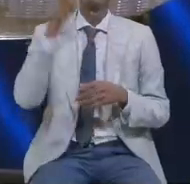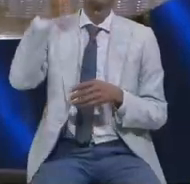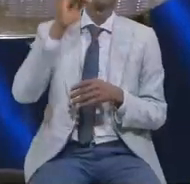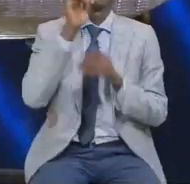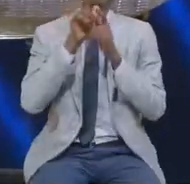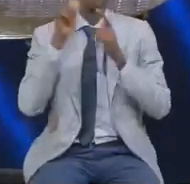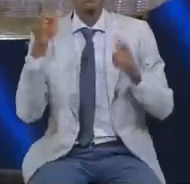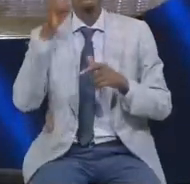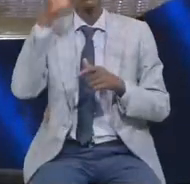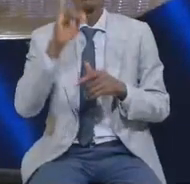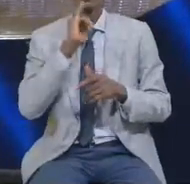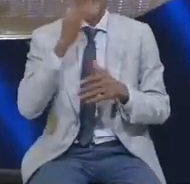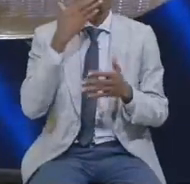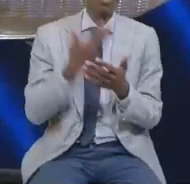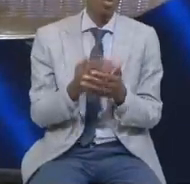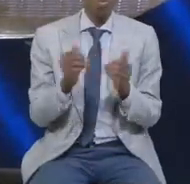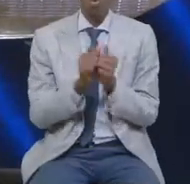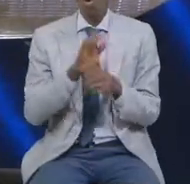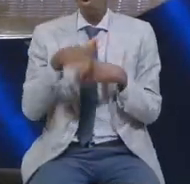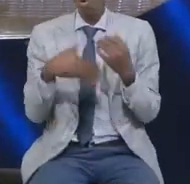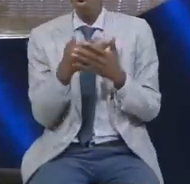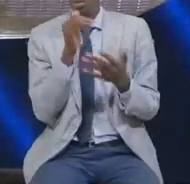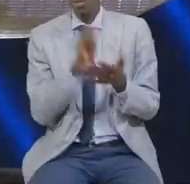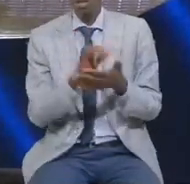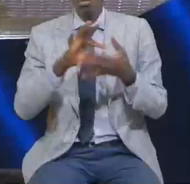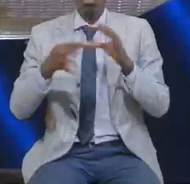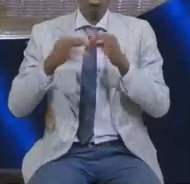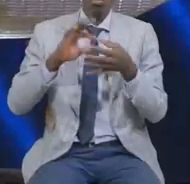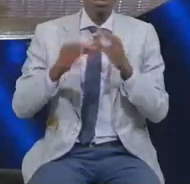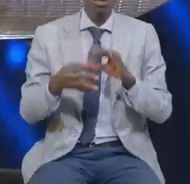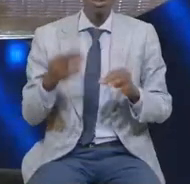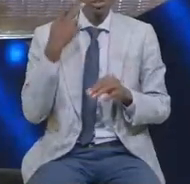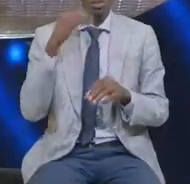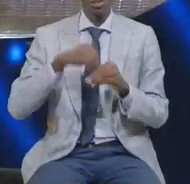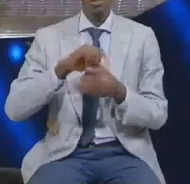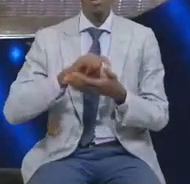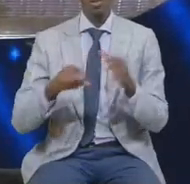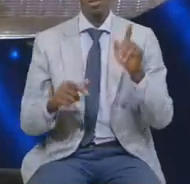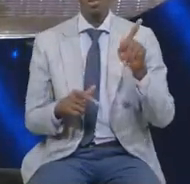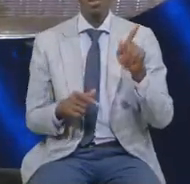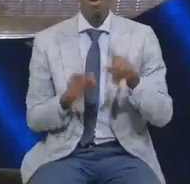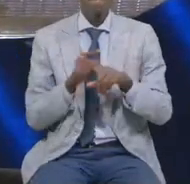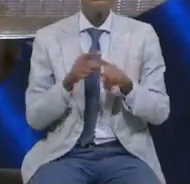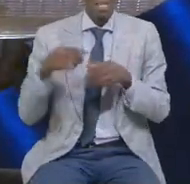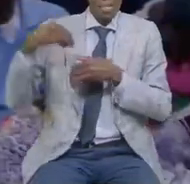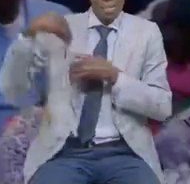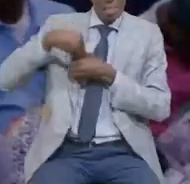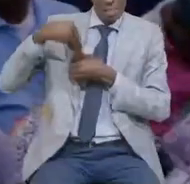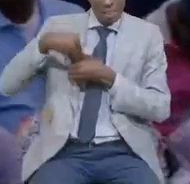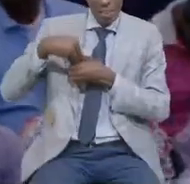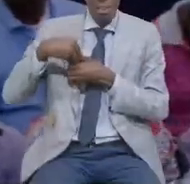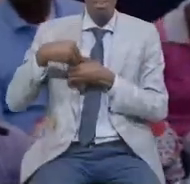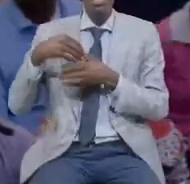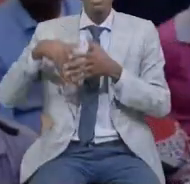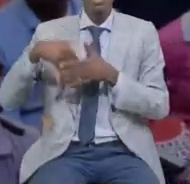Dieu est bon, tout cela, voilà le verset 21. Car c'est du dedans, c'est du cœur